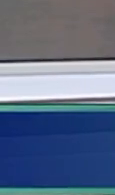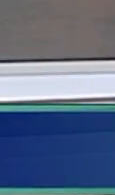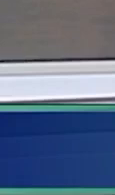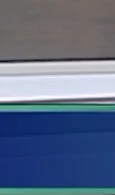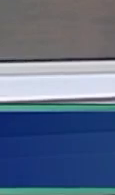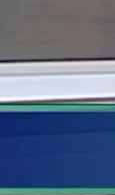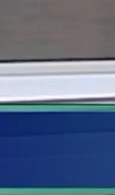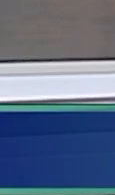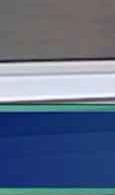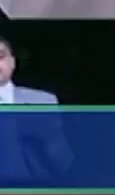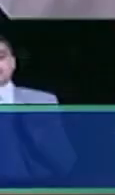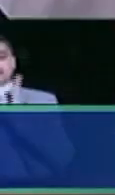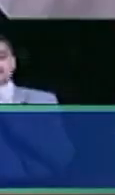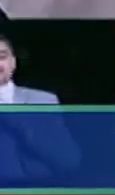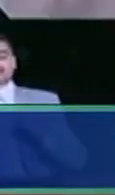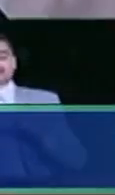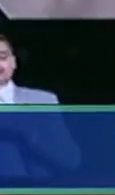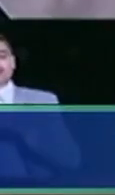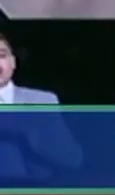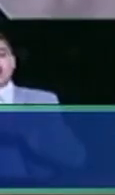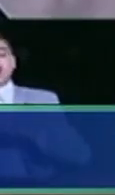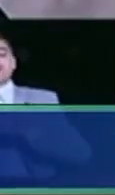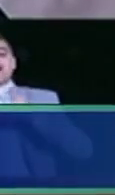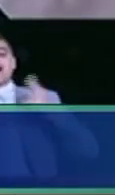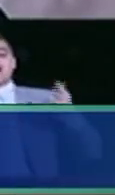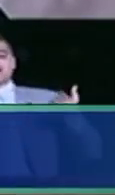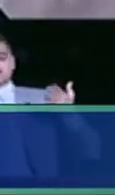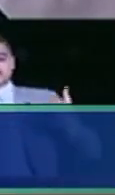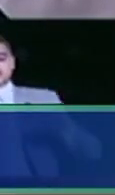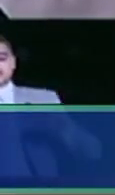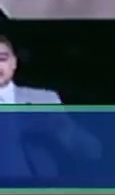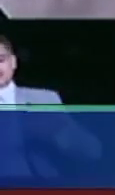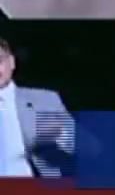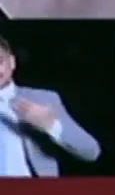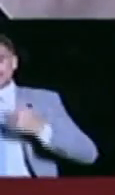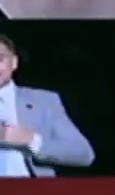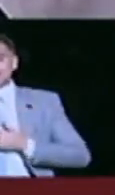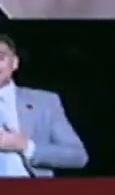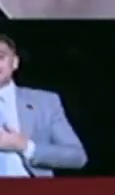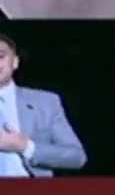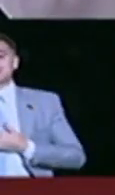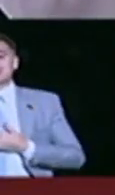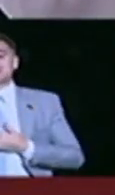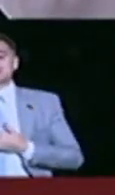المصريين. مصر العظيم منذ 9 سنوات